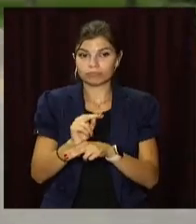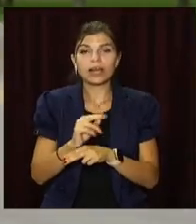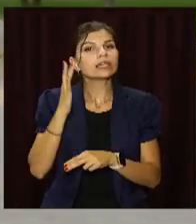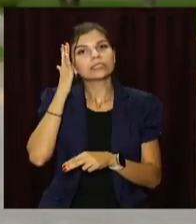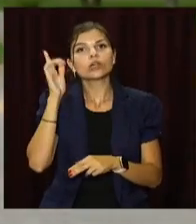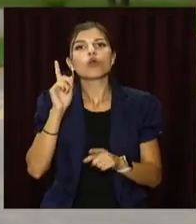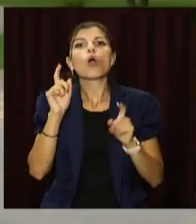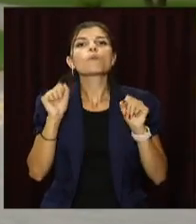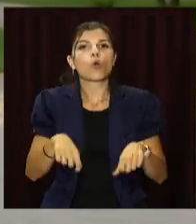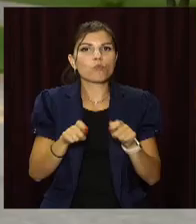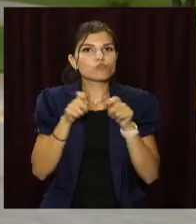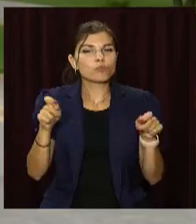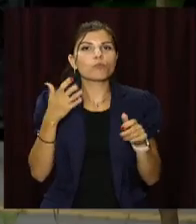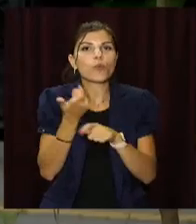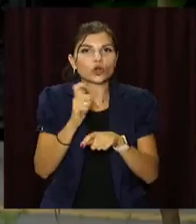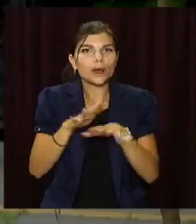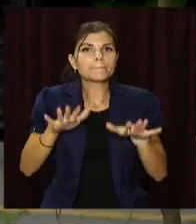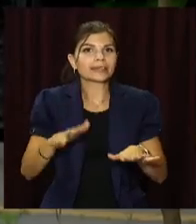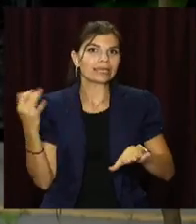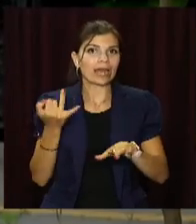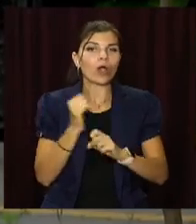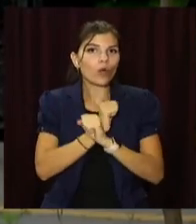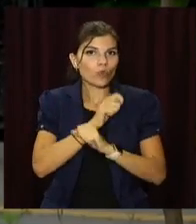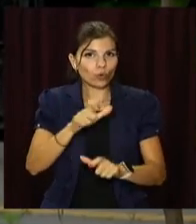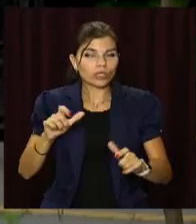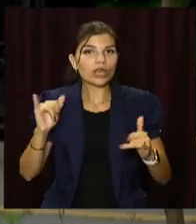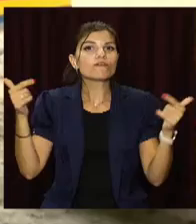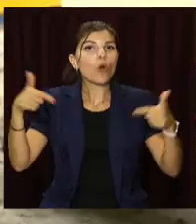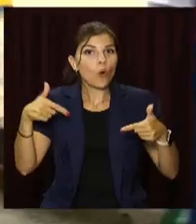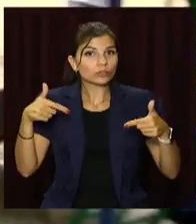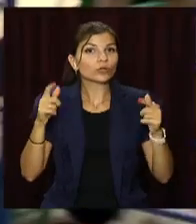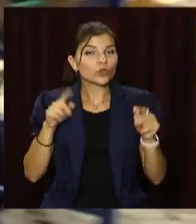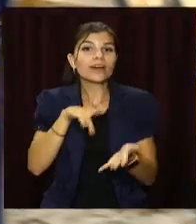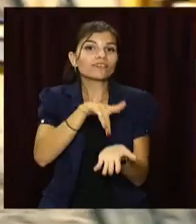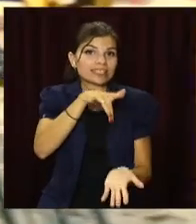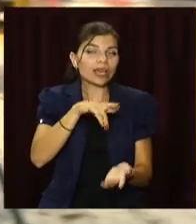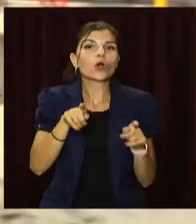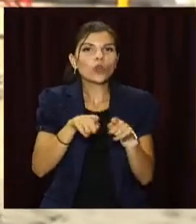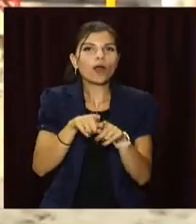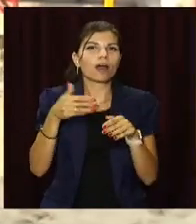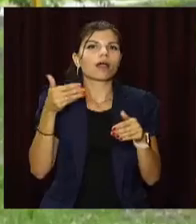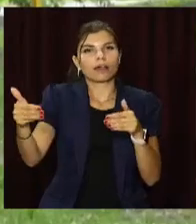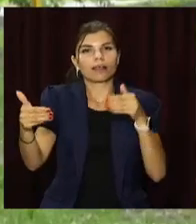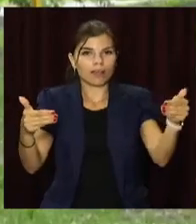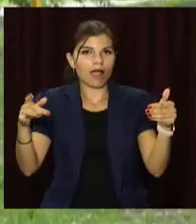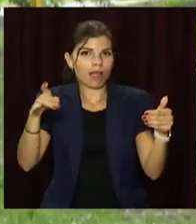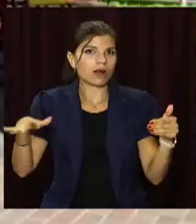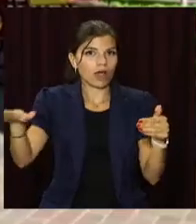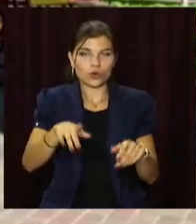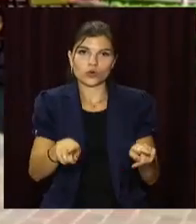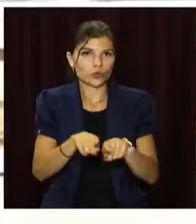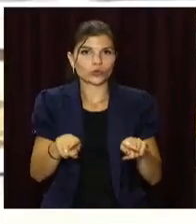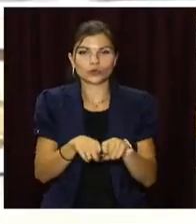– створити якомога більше цікавих місць для відпочинку городян та гостей міста, як в центрі, так і у віддалених районах. Анна Шостак,